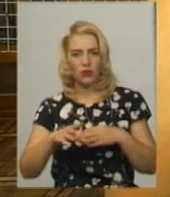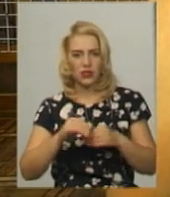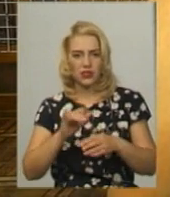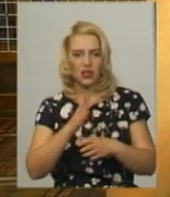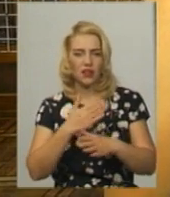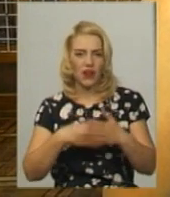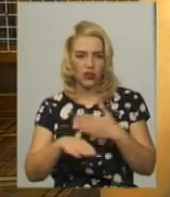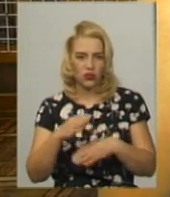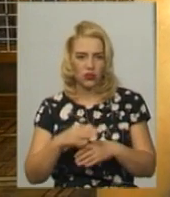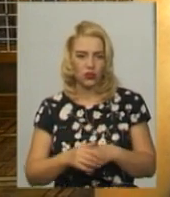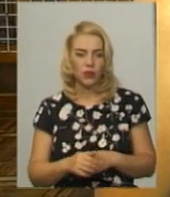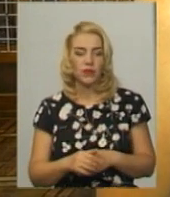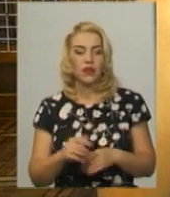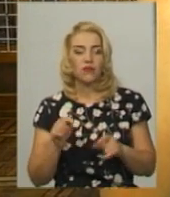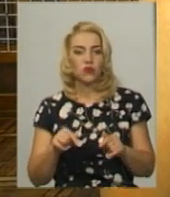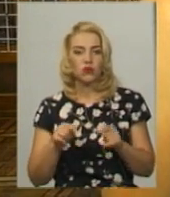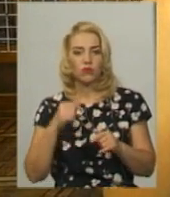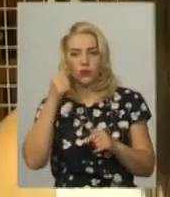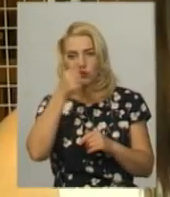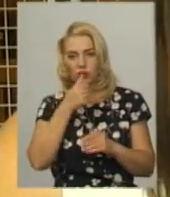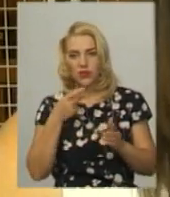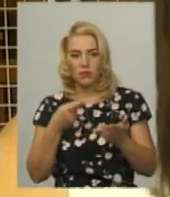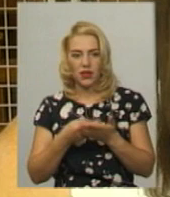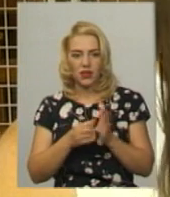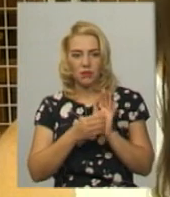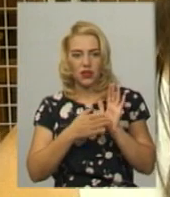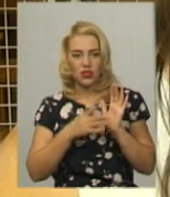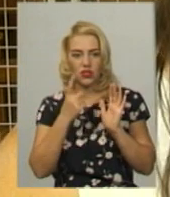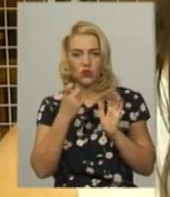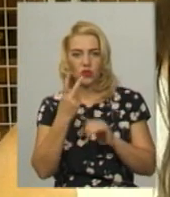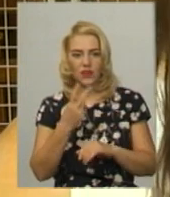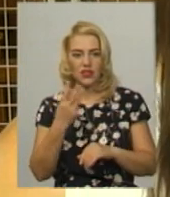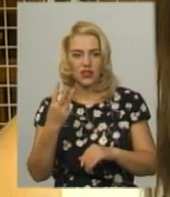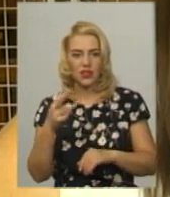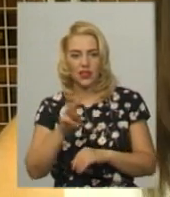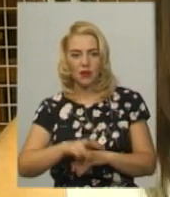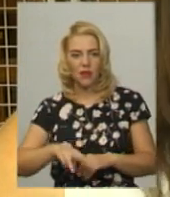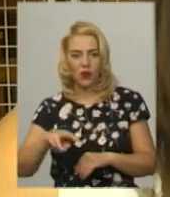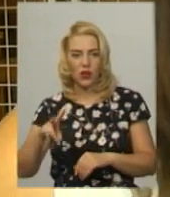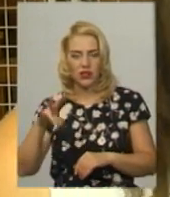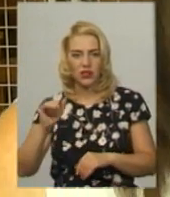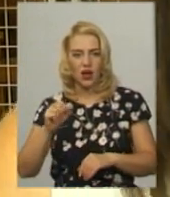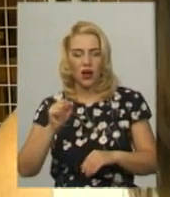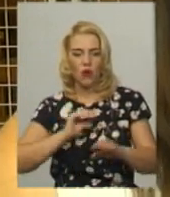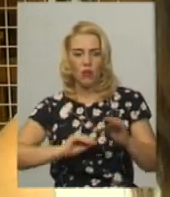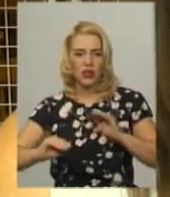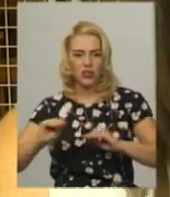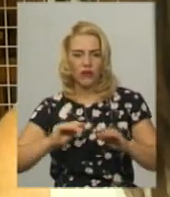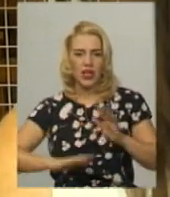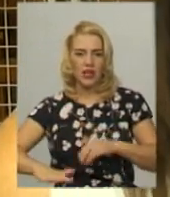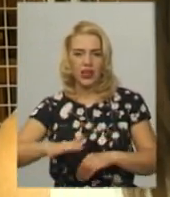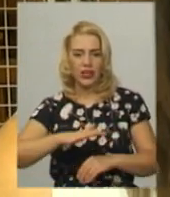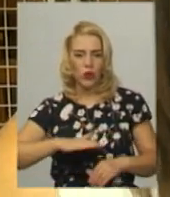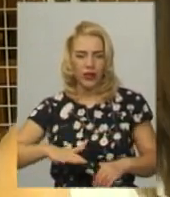інвалідністю. І в цьому році передбачено 123 мільйони передбачено на облаштування як території, так